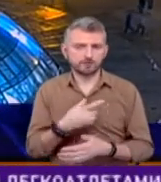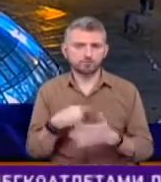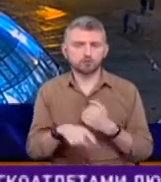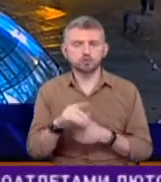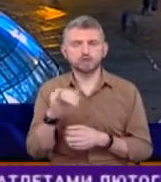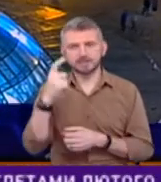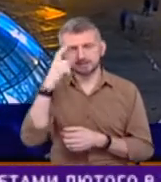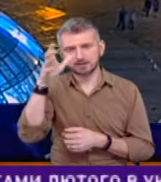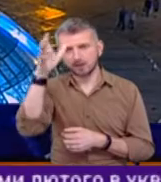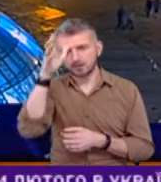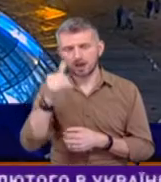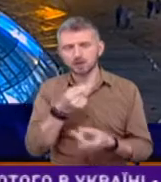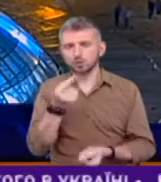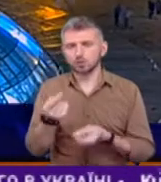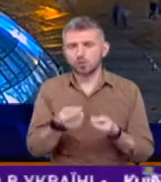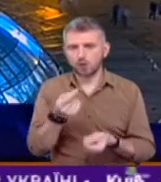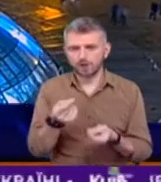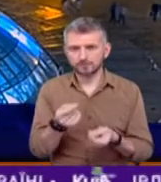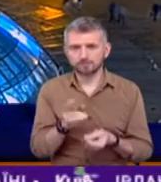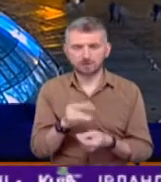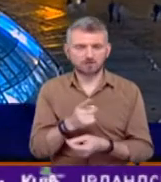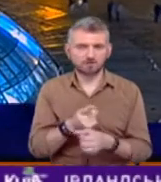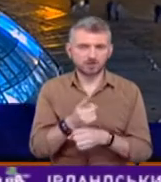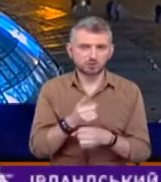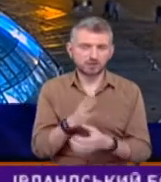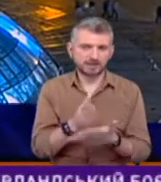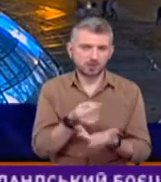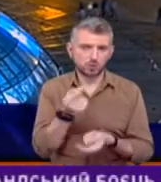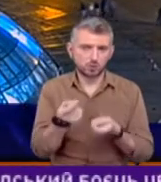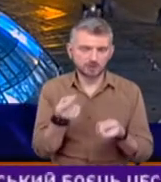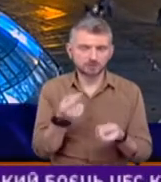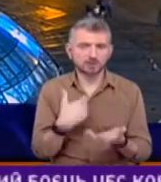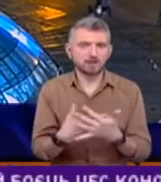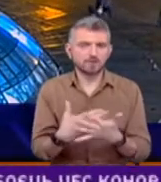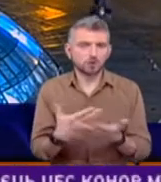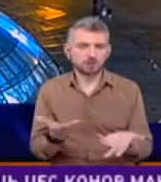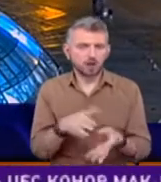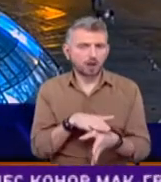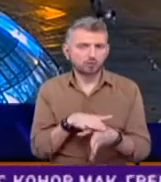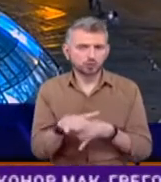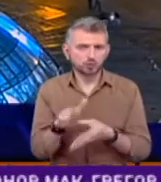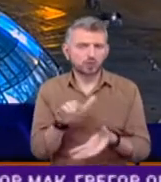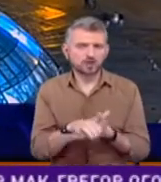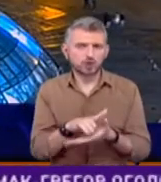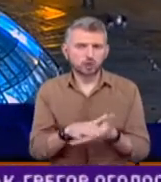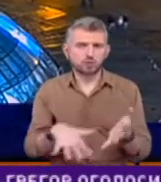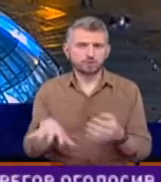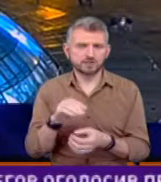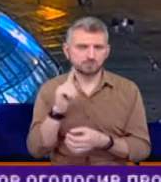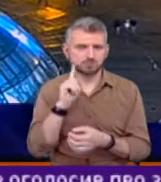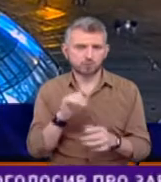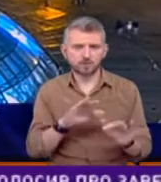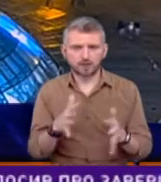і знання, і нюанси, і так, як в тих анекдотах, є нюанси. Здавалося б, абсолютно знайомо всім процесу,